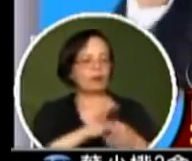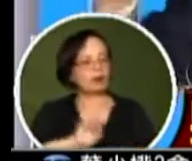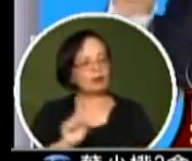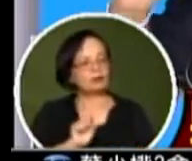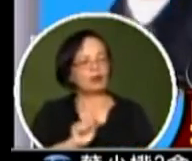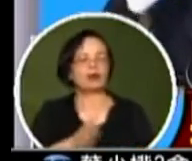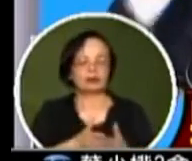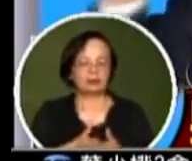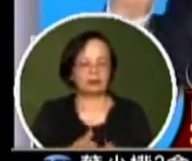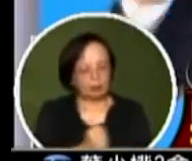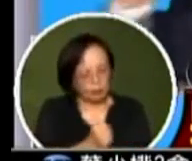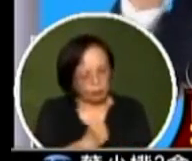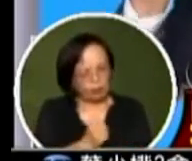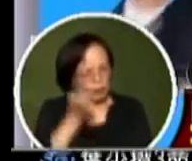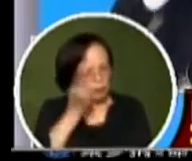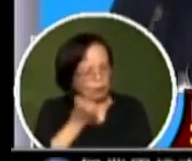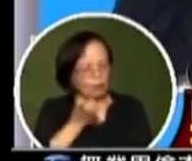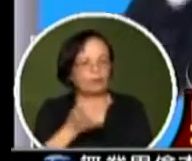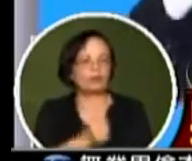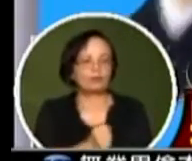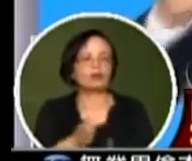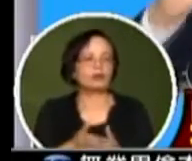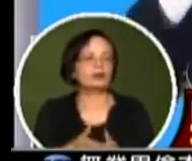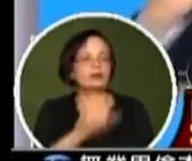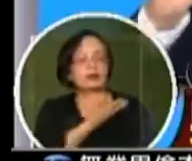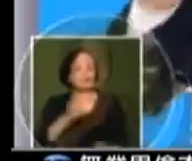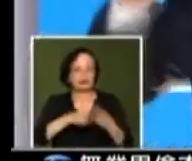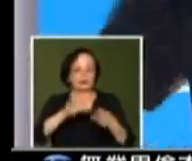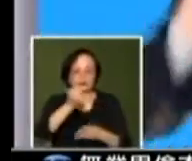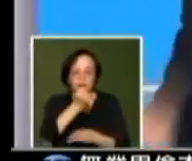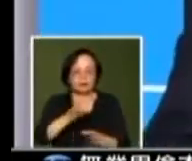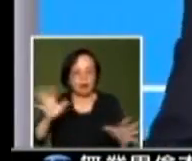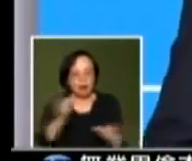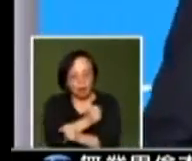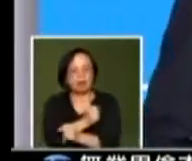真对这点嘛，爱来注意，安尼特别哦，和咱的主管。